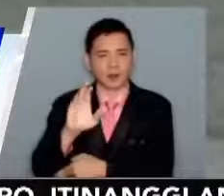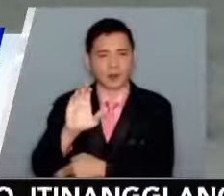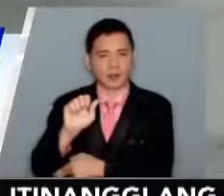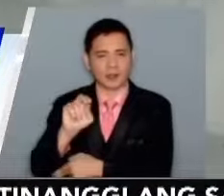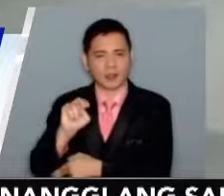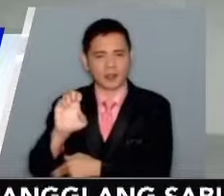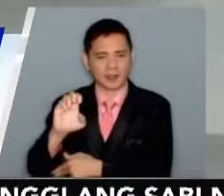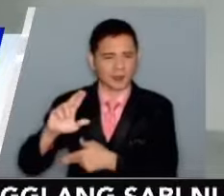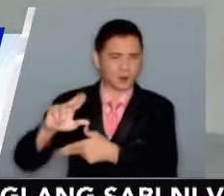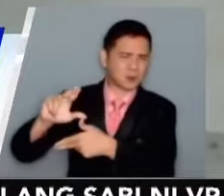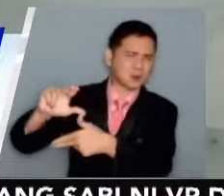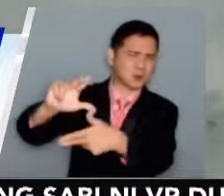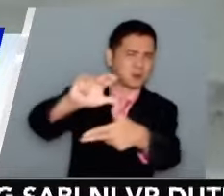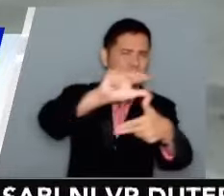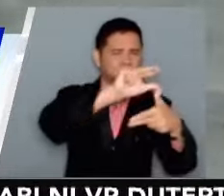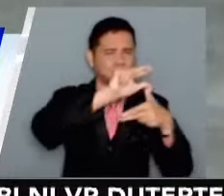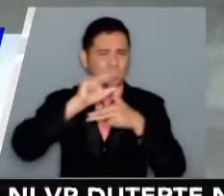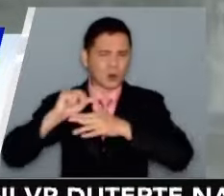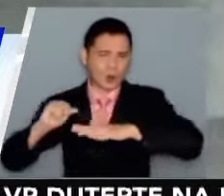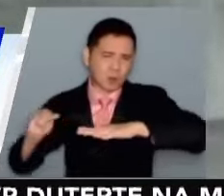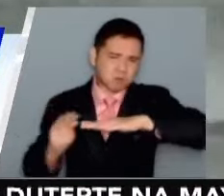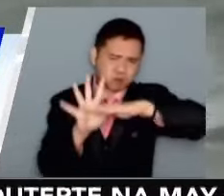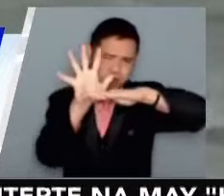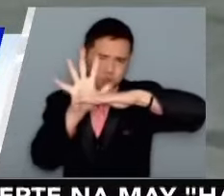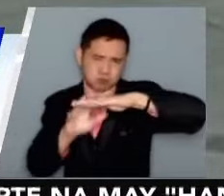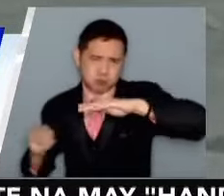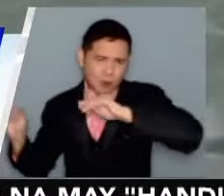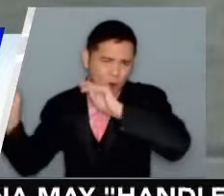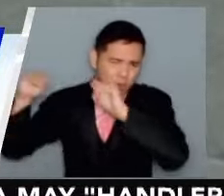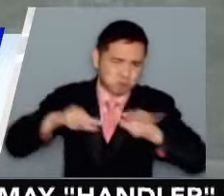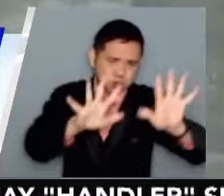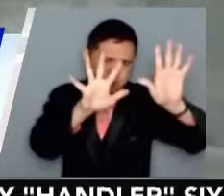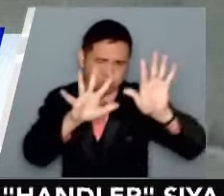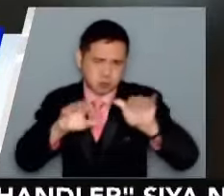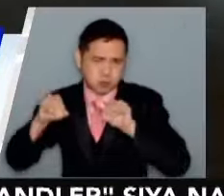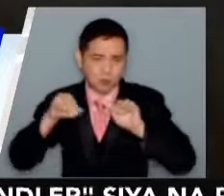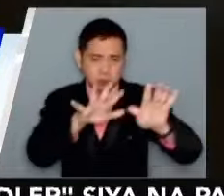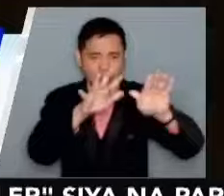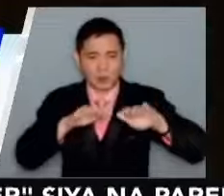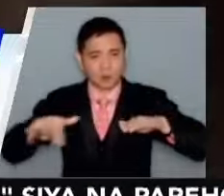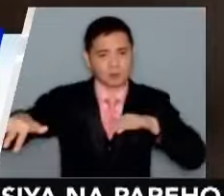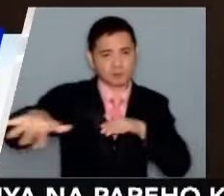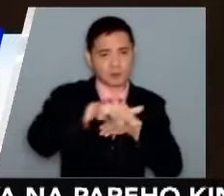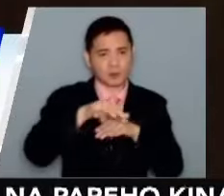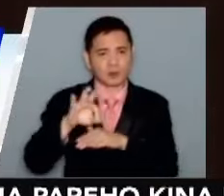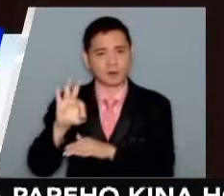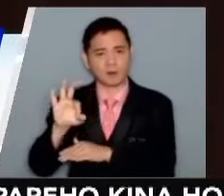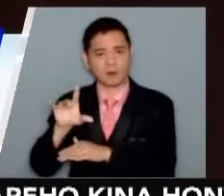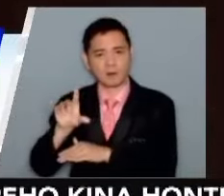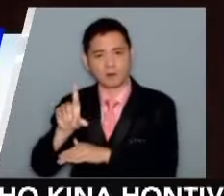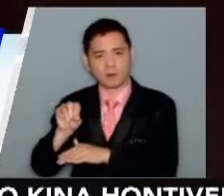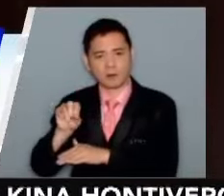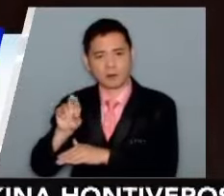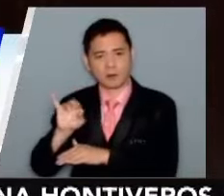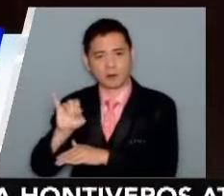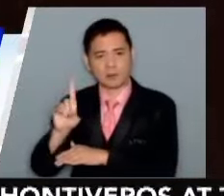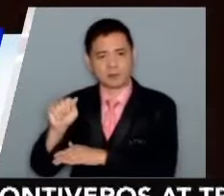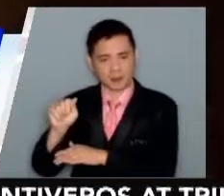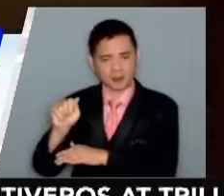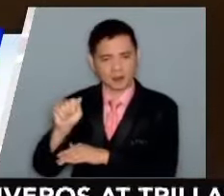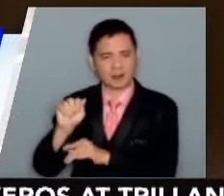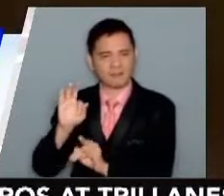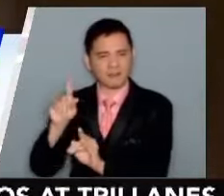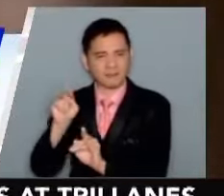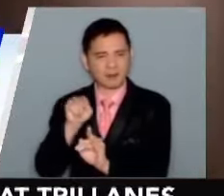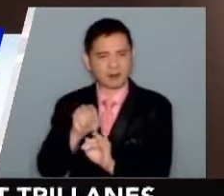Malalakas hampas ang alon ang namataan sa baybayin sa Florida, doong hindi pa nagla-landfall doon ang bagyo. At batay sa National